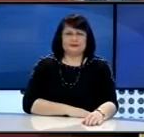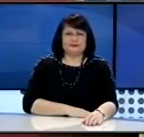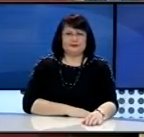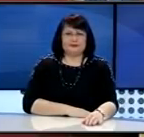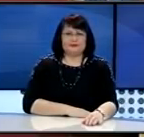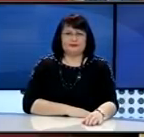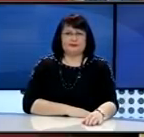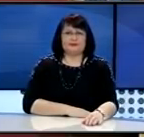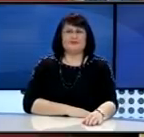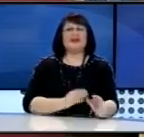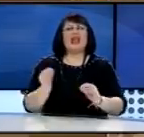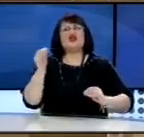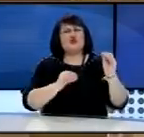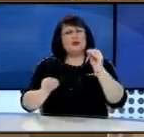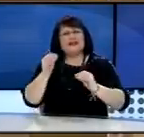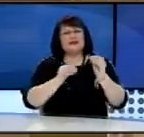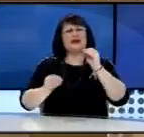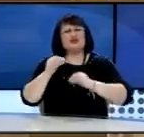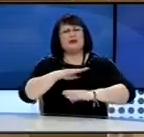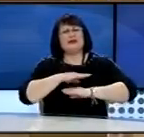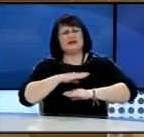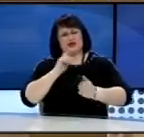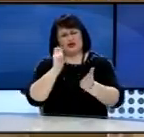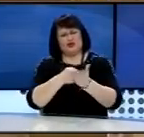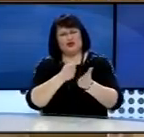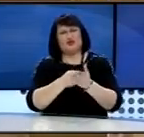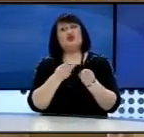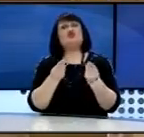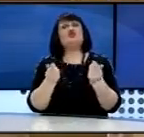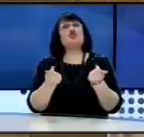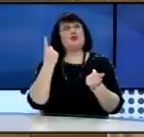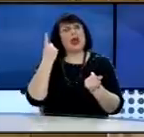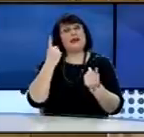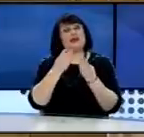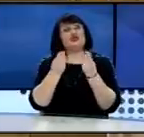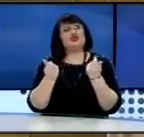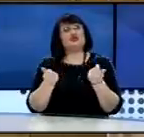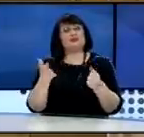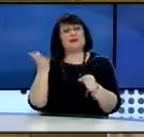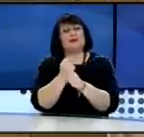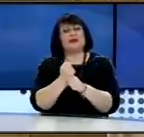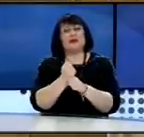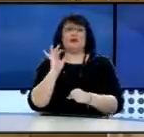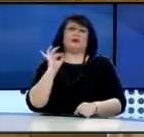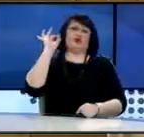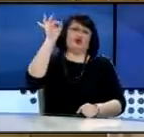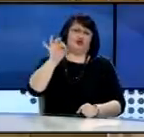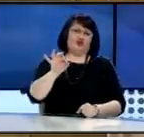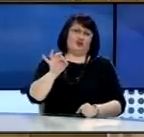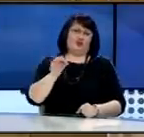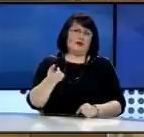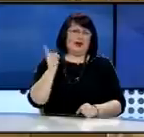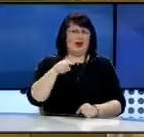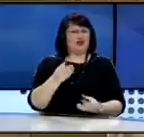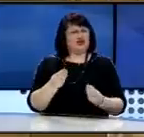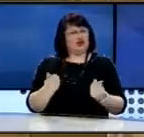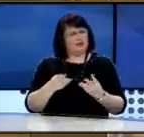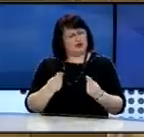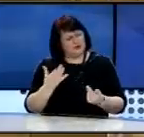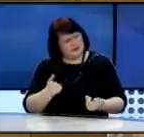Οι εξοπλισμοί είναι ένα μόνο μέσο για να πετύχουμε το σκοπό μας. Υπάρχουν όμως και άλλα